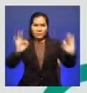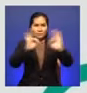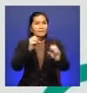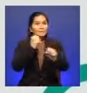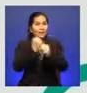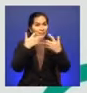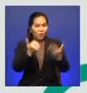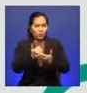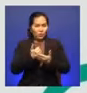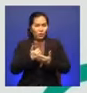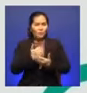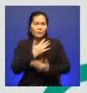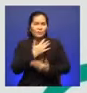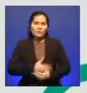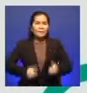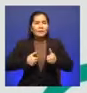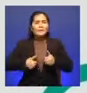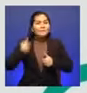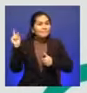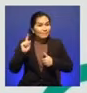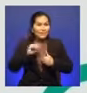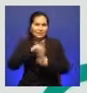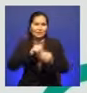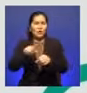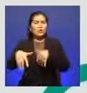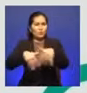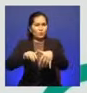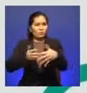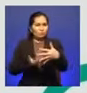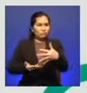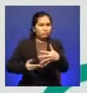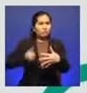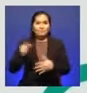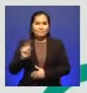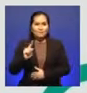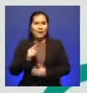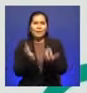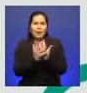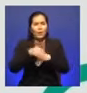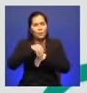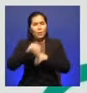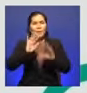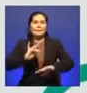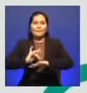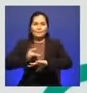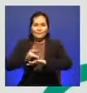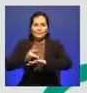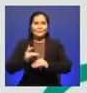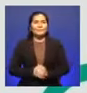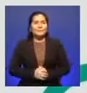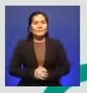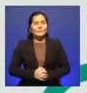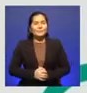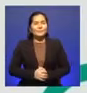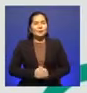จะมีสุขภาพที่ดีนะครับการเศรษฐกิจชุมชนในระดับฐานรากนะครับปลูกผักโดยไม่ใช้สารเคมีนะครับการสร้างจิตอาส